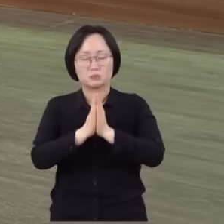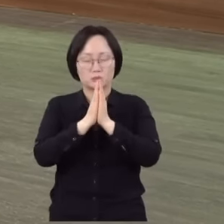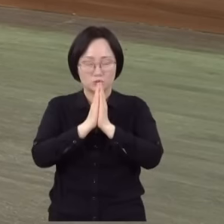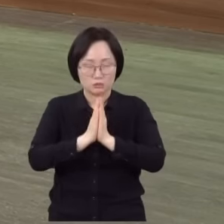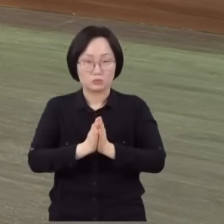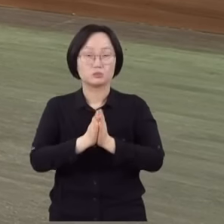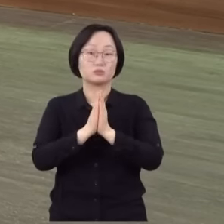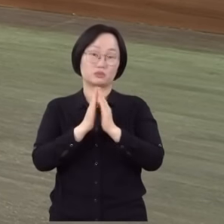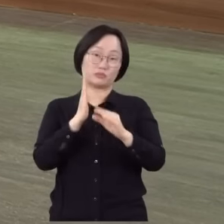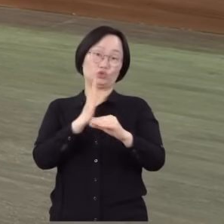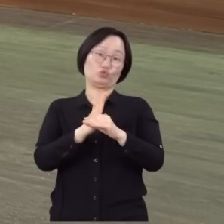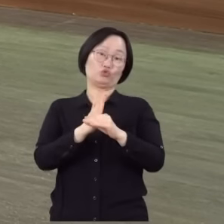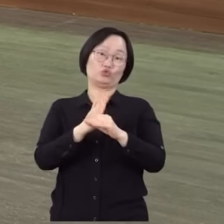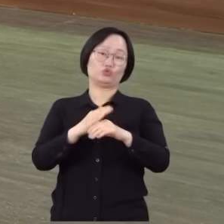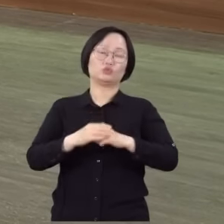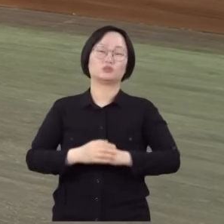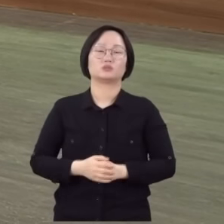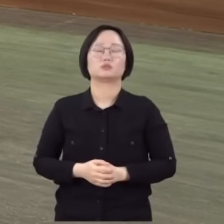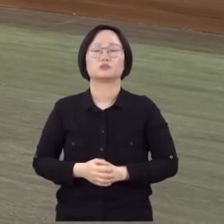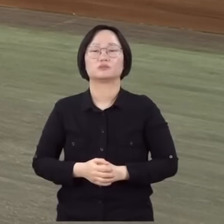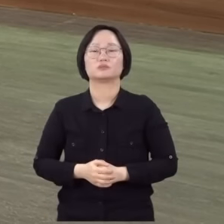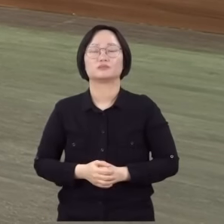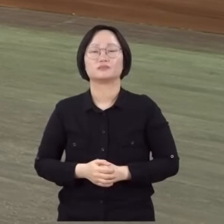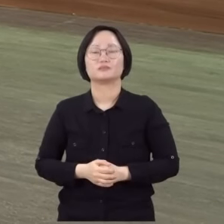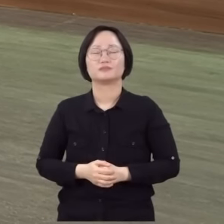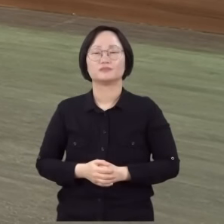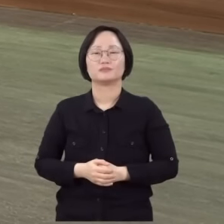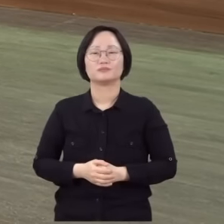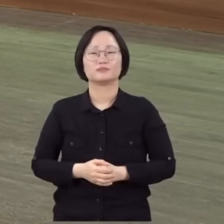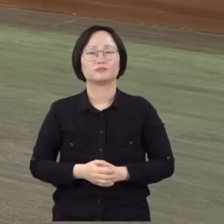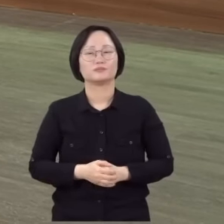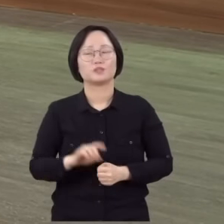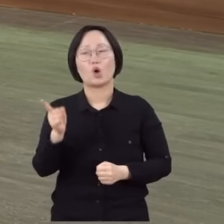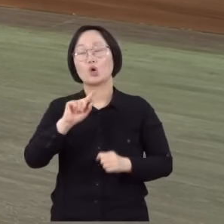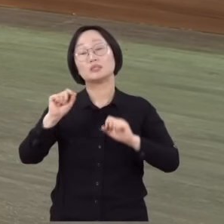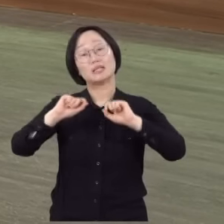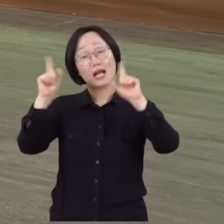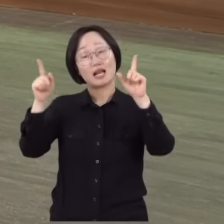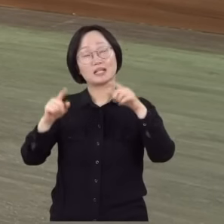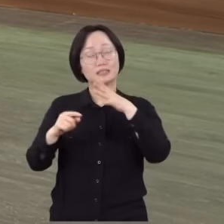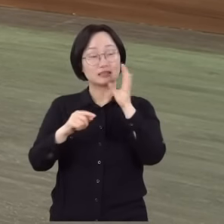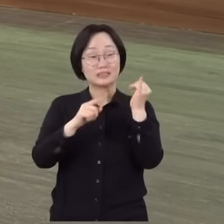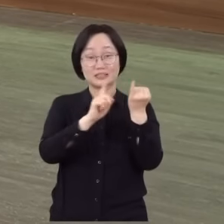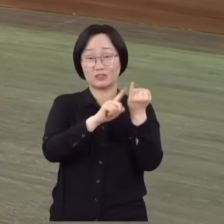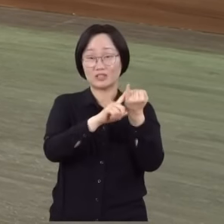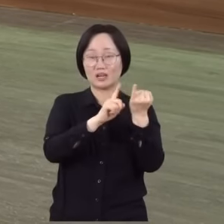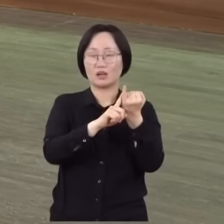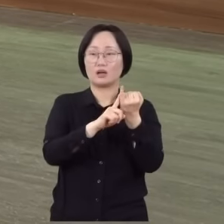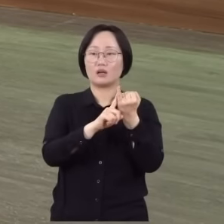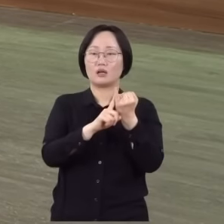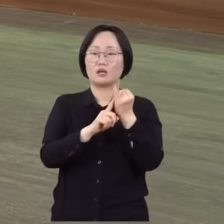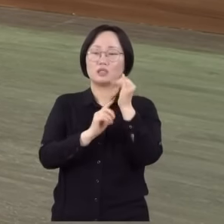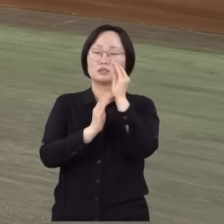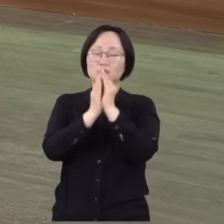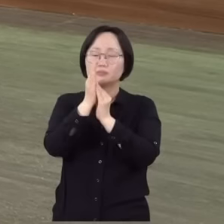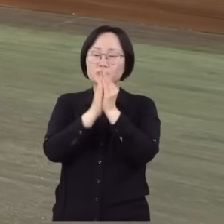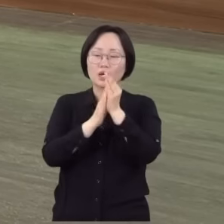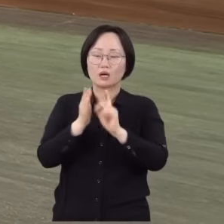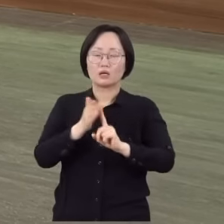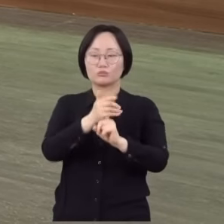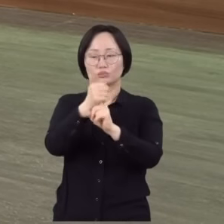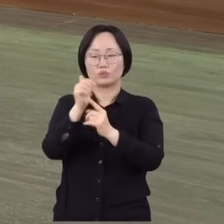하셨는데요 어느 날이 어때요 그날도 금강경 기도를 마치고 이제 잠이